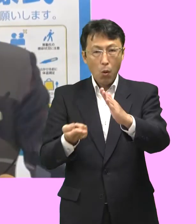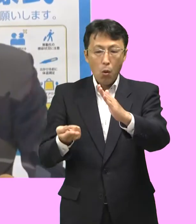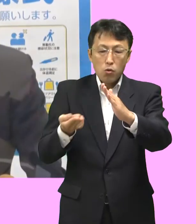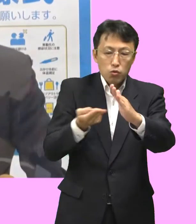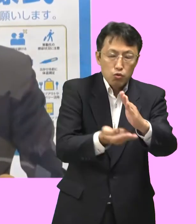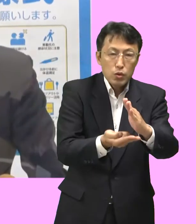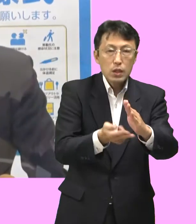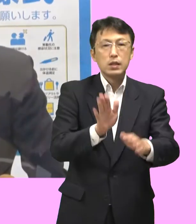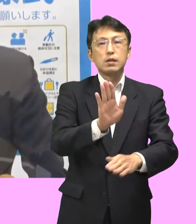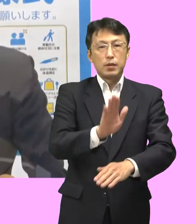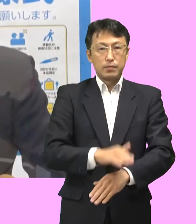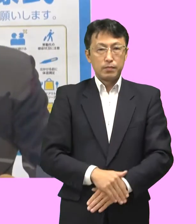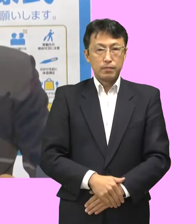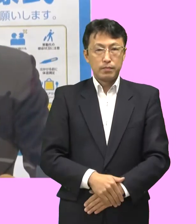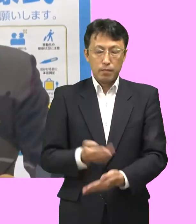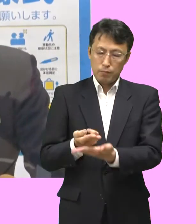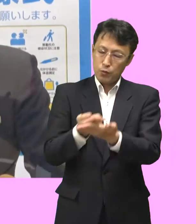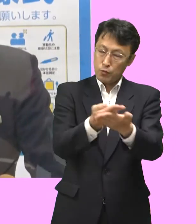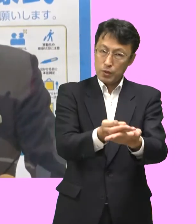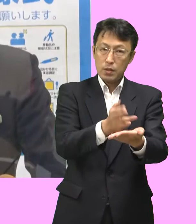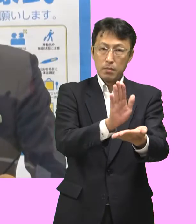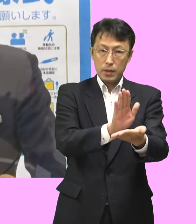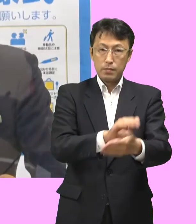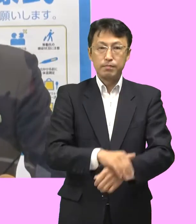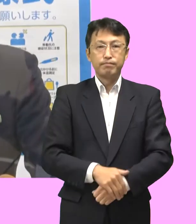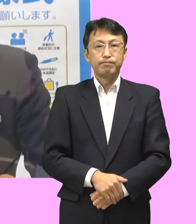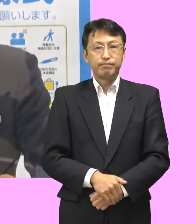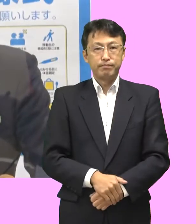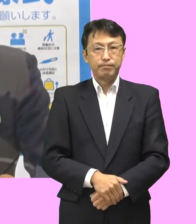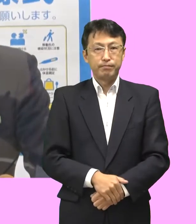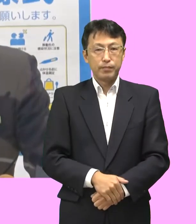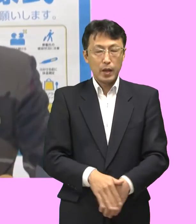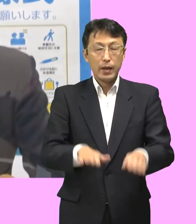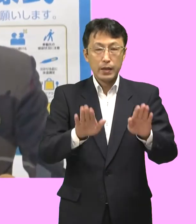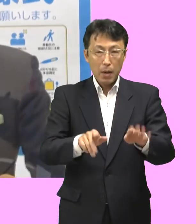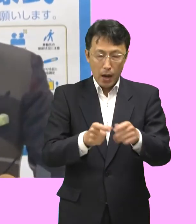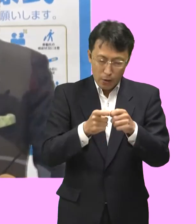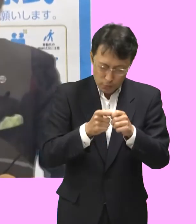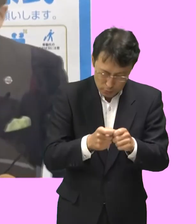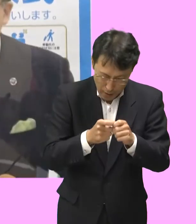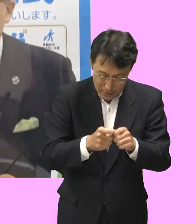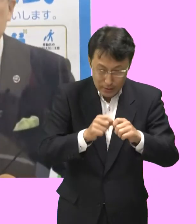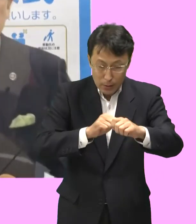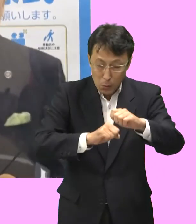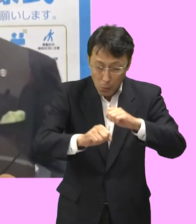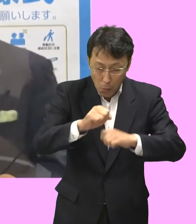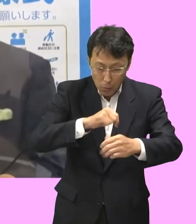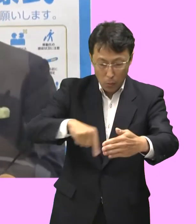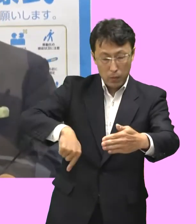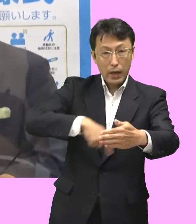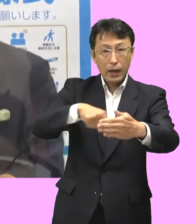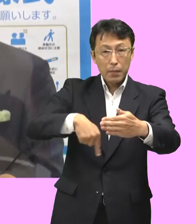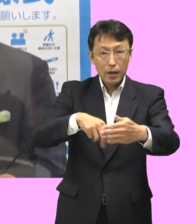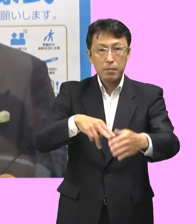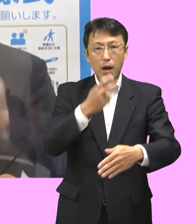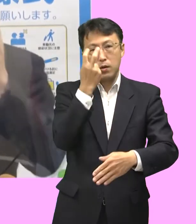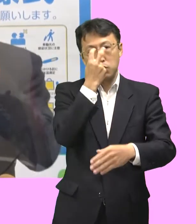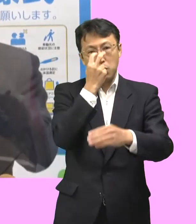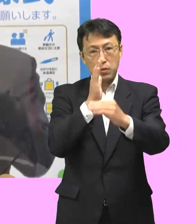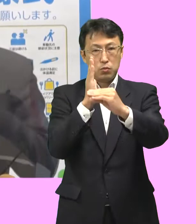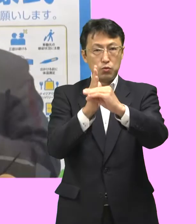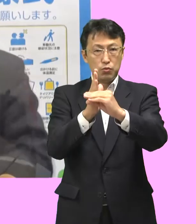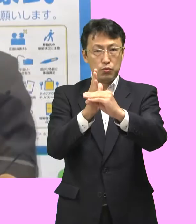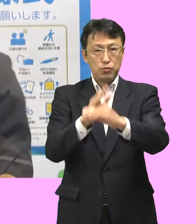細な、行動歴は、調査中ということであります。実はこのお二人、